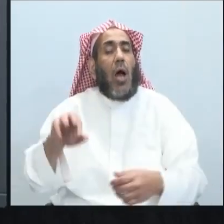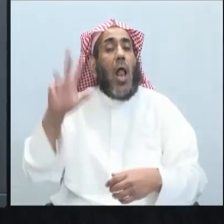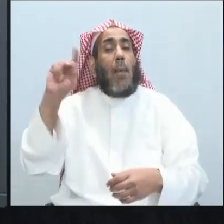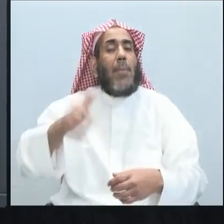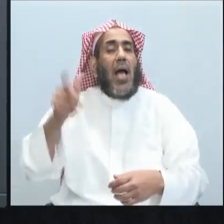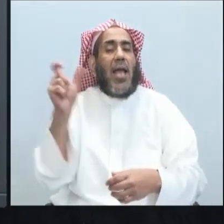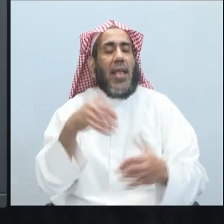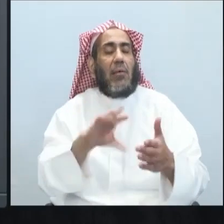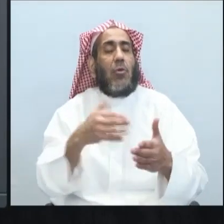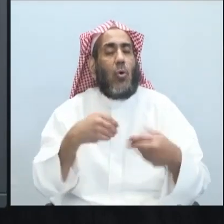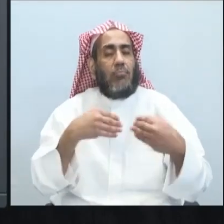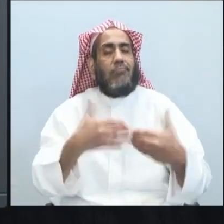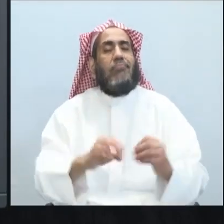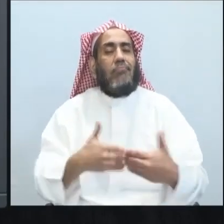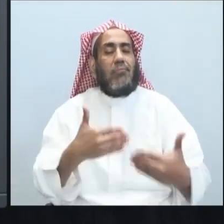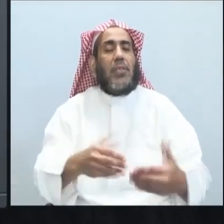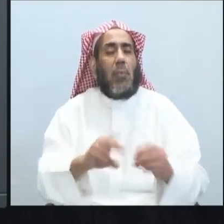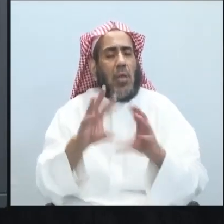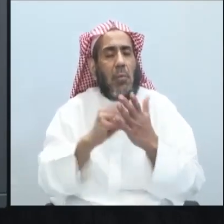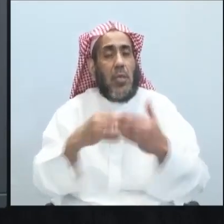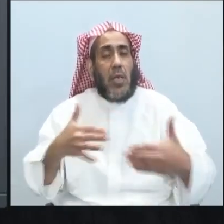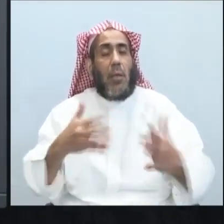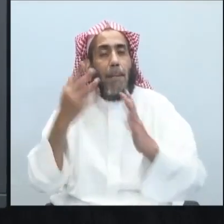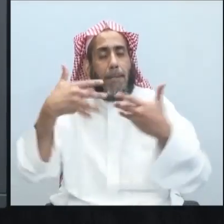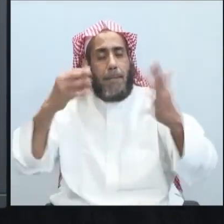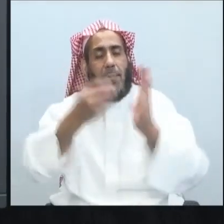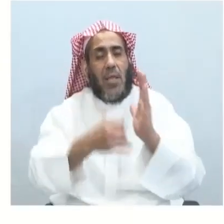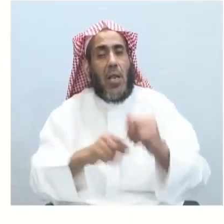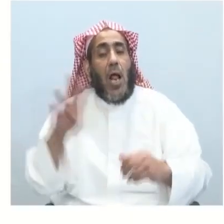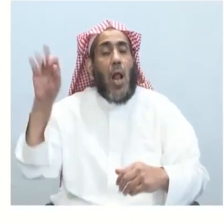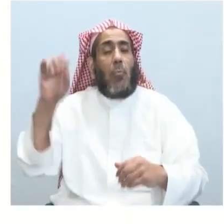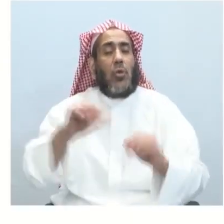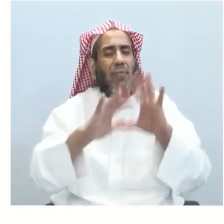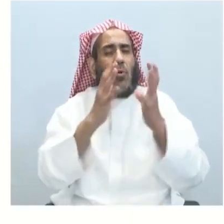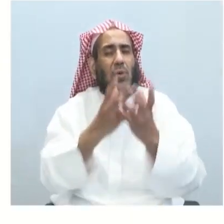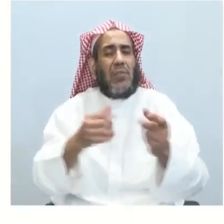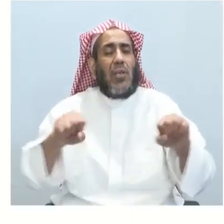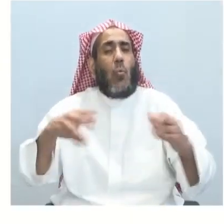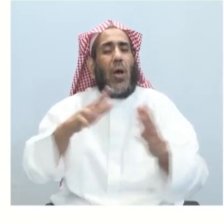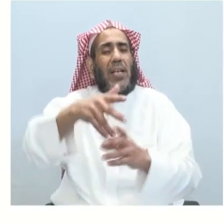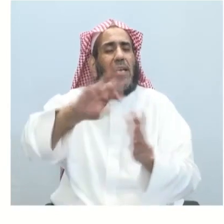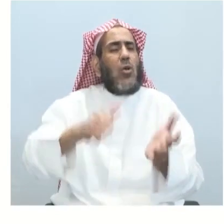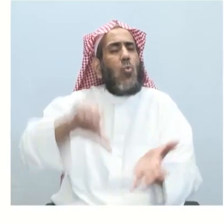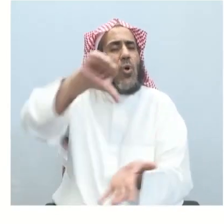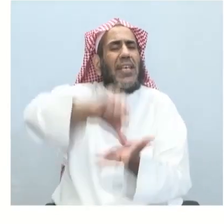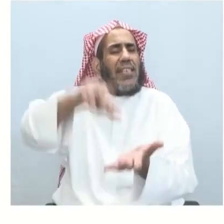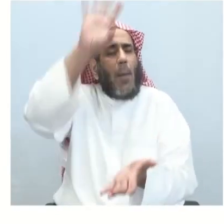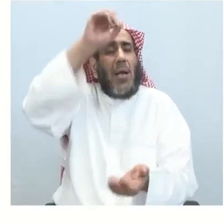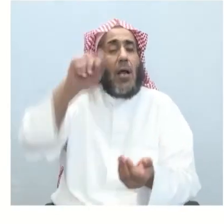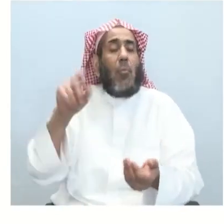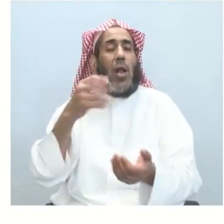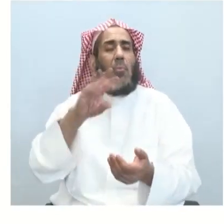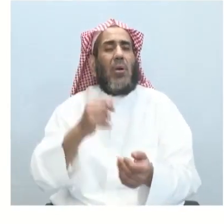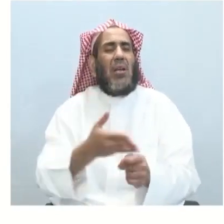اليوم سنستكمل ايضا بعض نماذج الادب في هذا العصر بدايه البحتري في وصف كسر وايضا ابو العلاء المعرفي